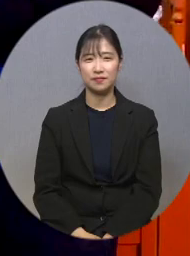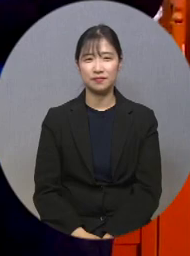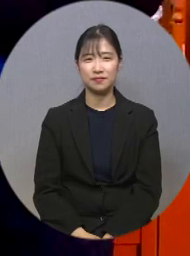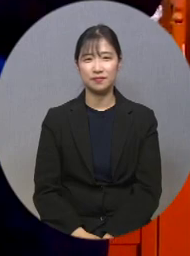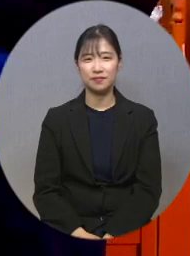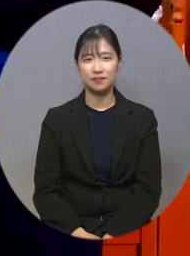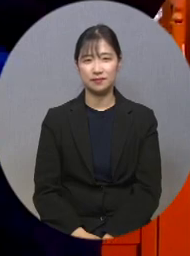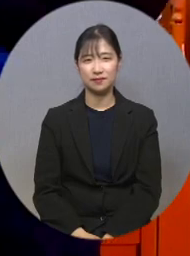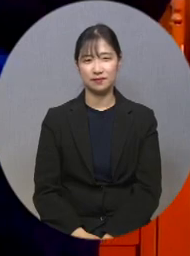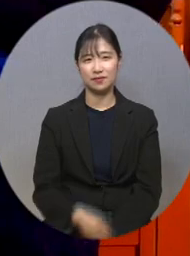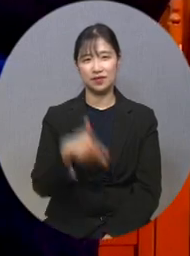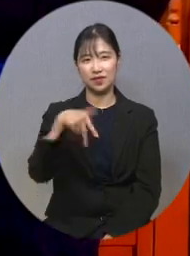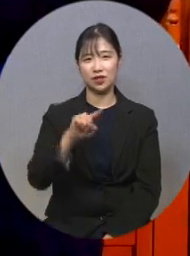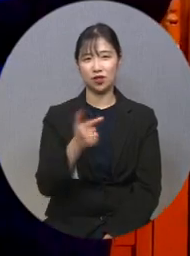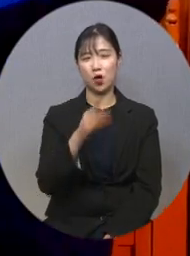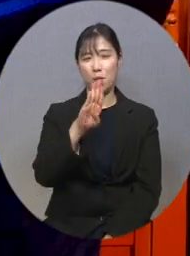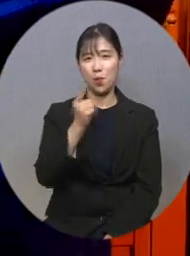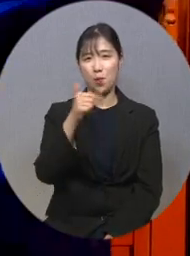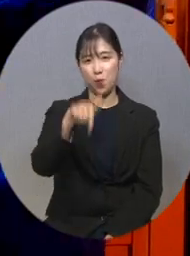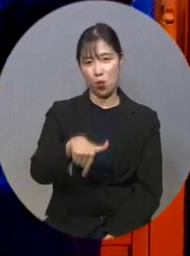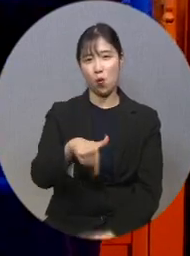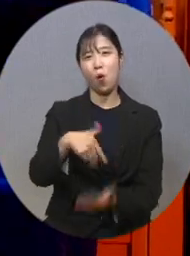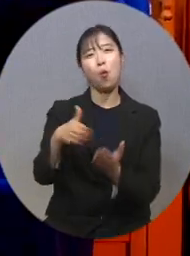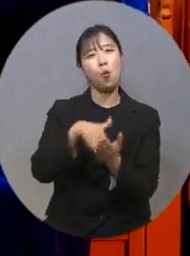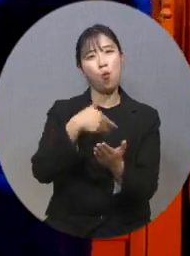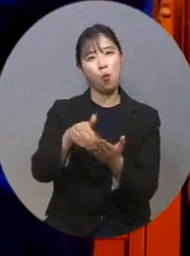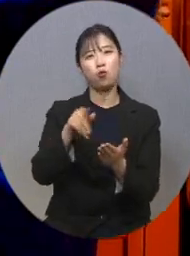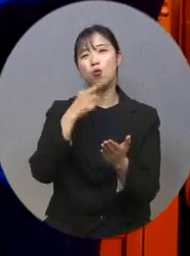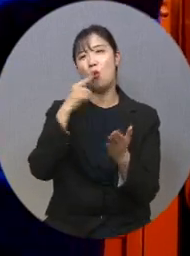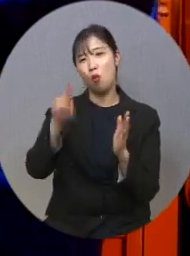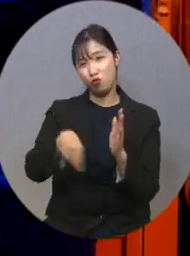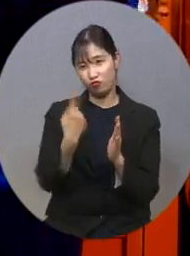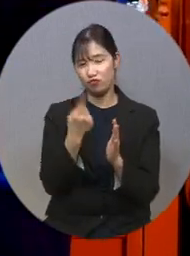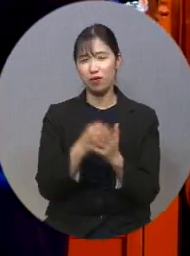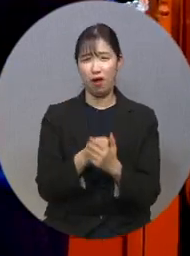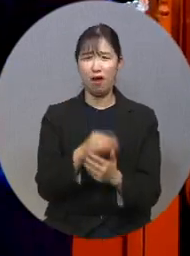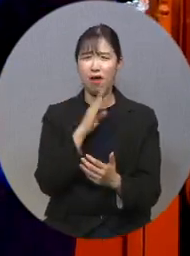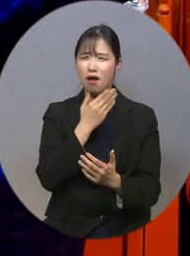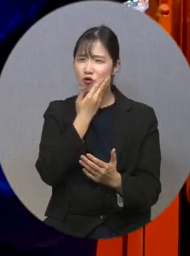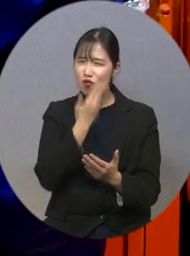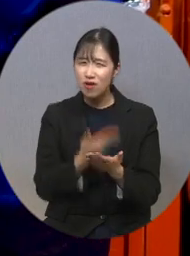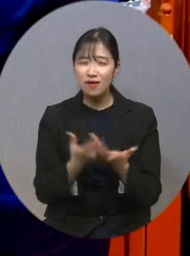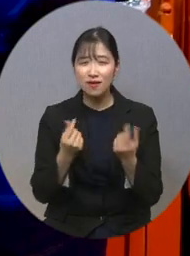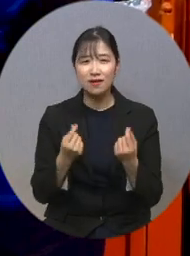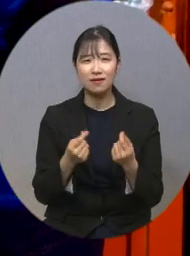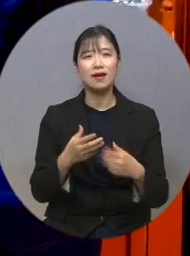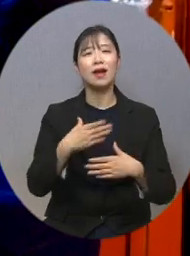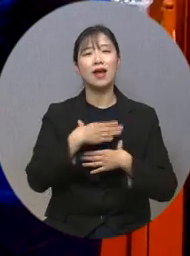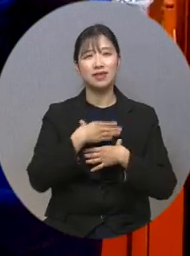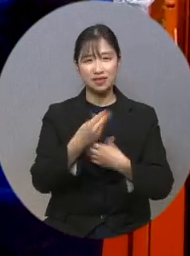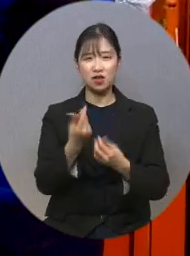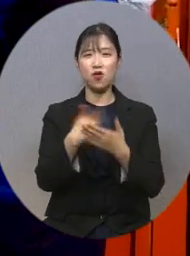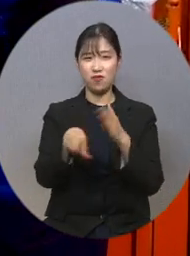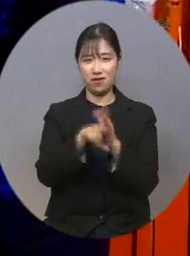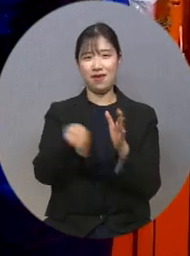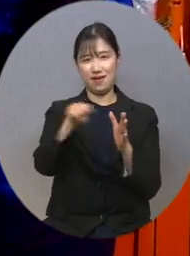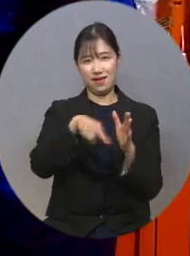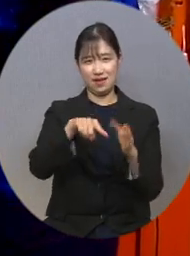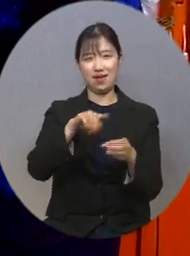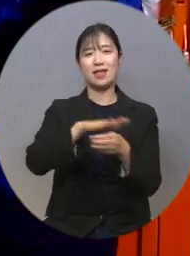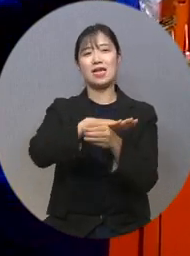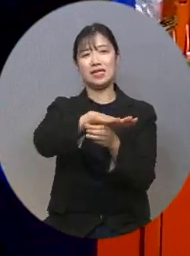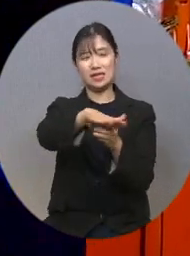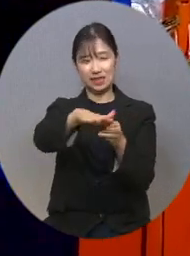예, 전복 볶음 고추장. 네. 아, 아니 전복도 귀한데 세상에. 그러니까요. 아. 식품의 안전을 위해서 저희가 이렇게 안에다가 다시